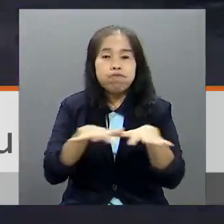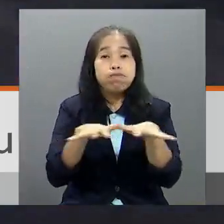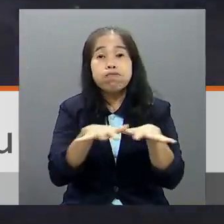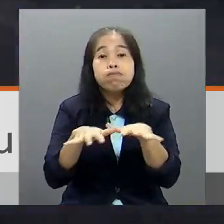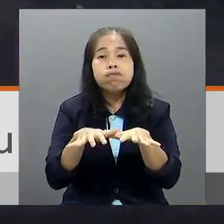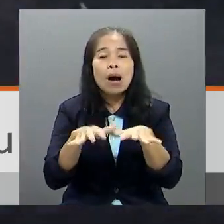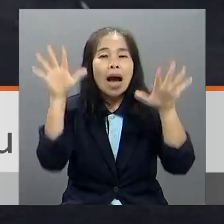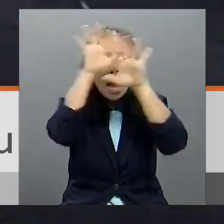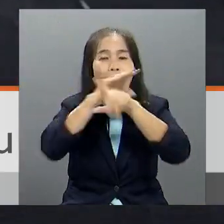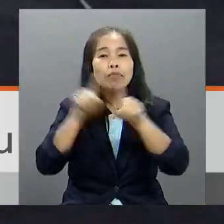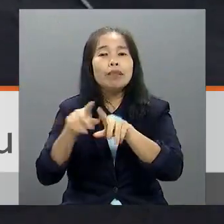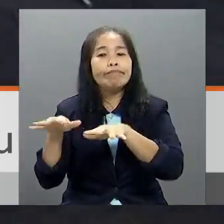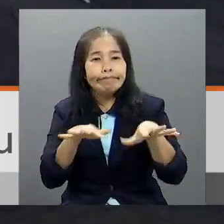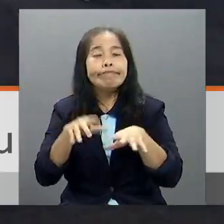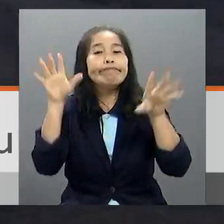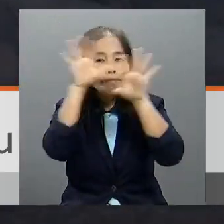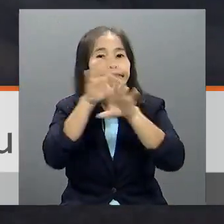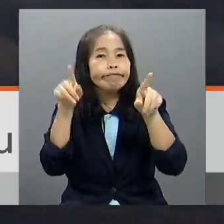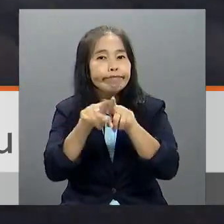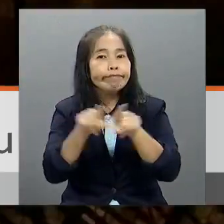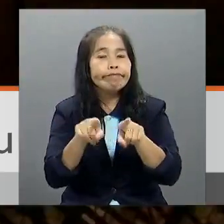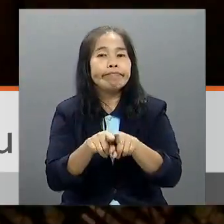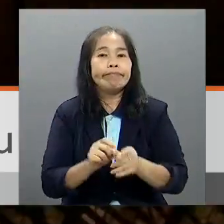ไหวขนาด 3.3